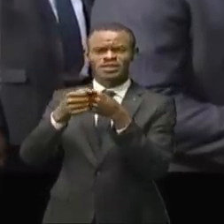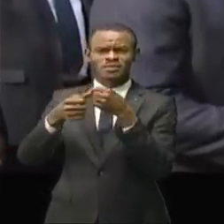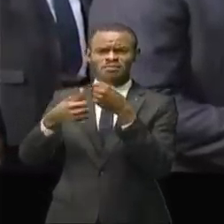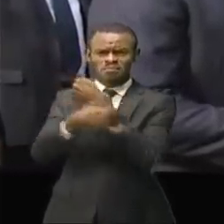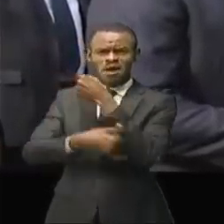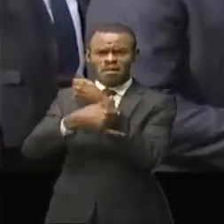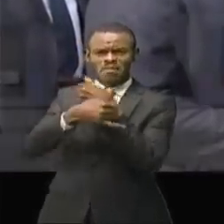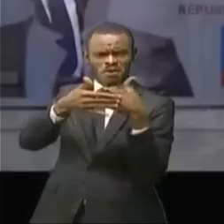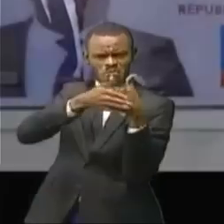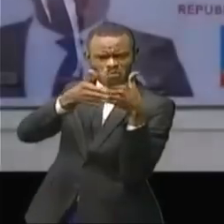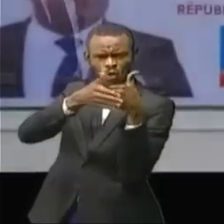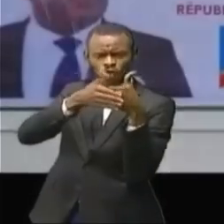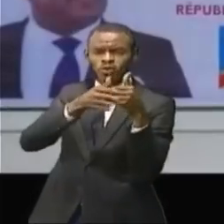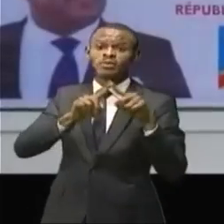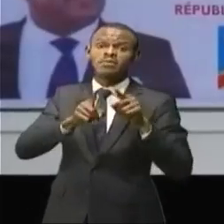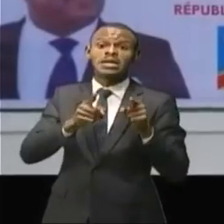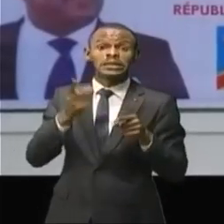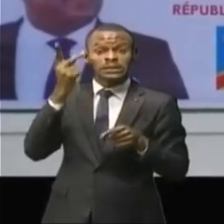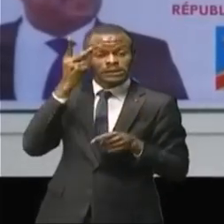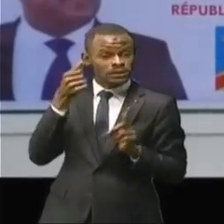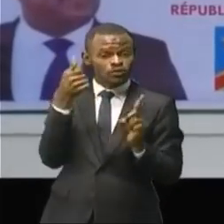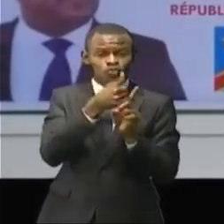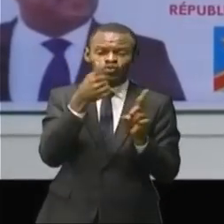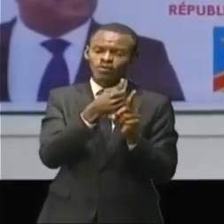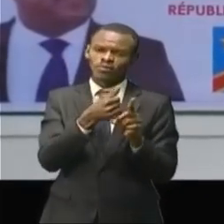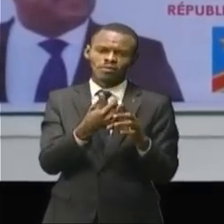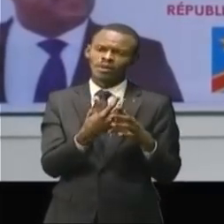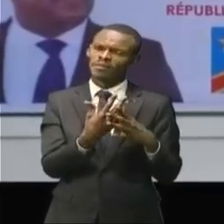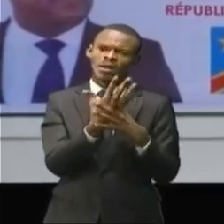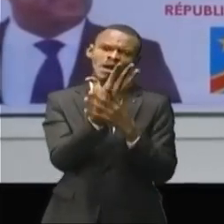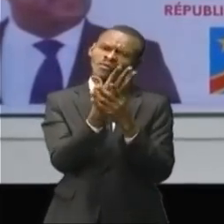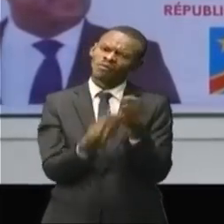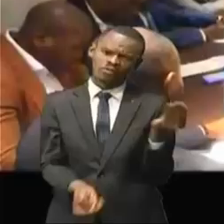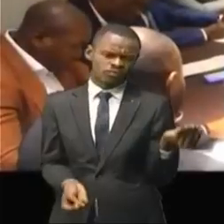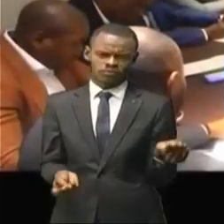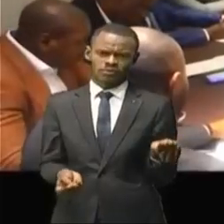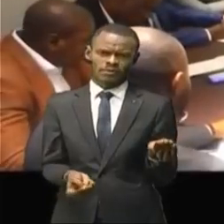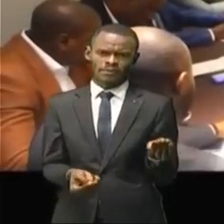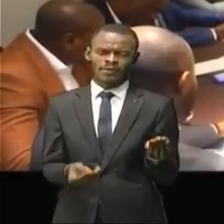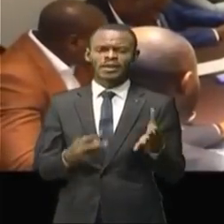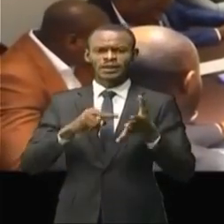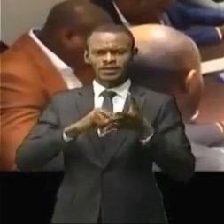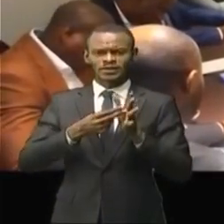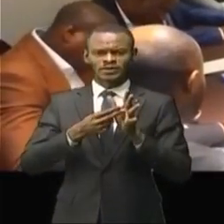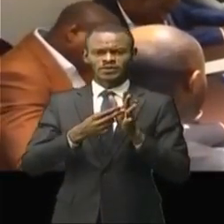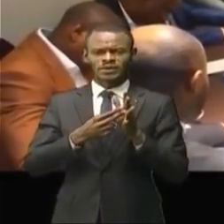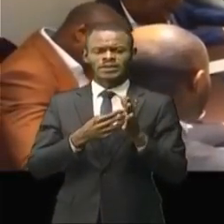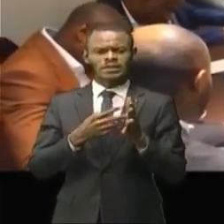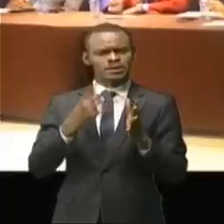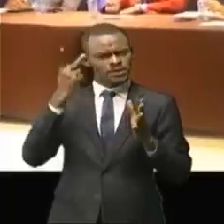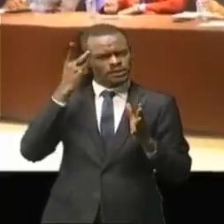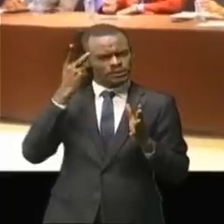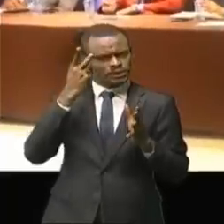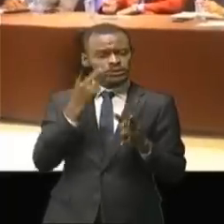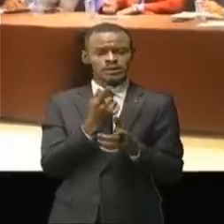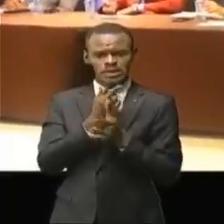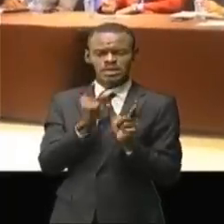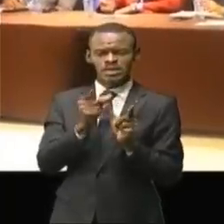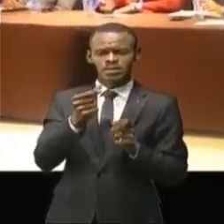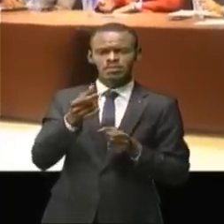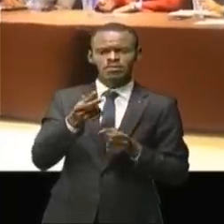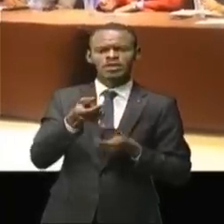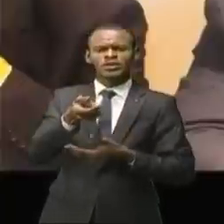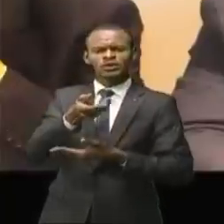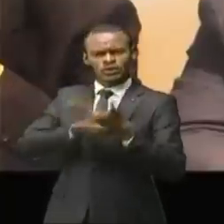un partenariat dans ce domaine depuis 73 ans la solidarité et la règle sur la floutting ligne de 45 MW qui existe